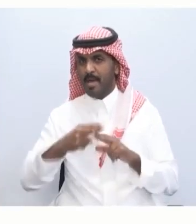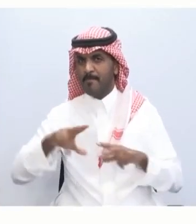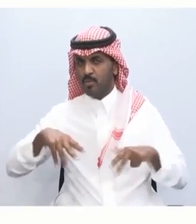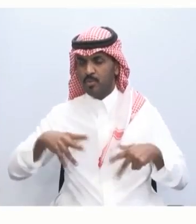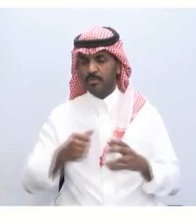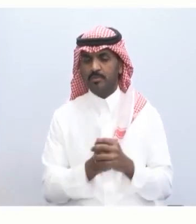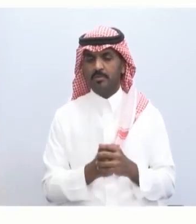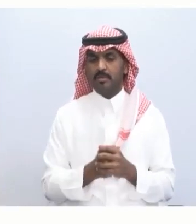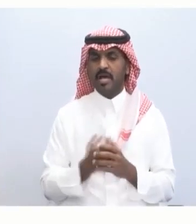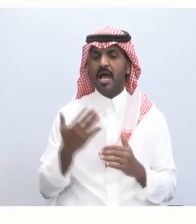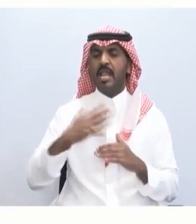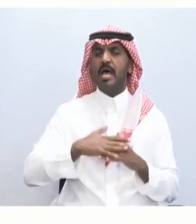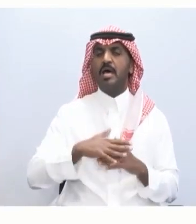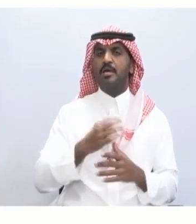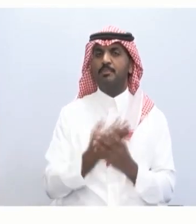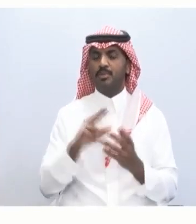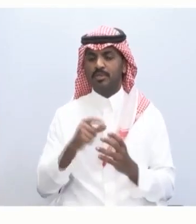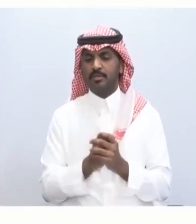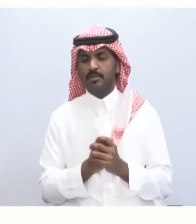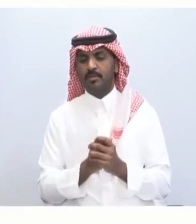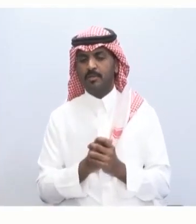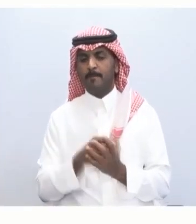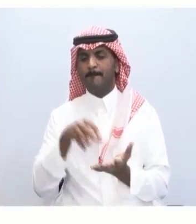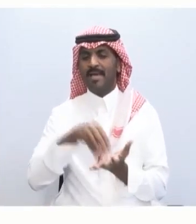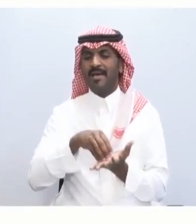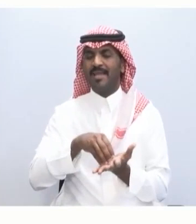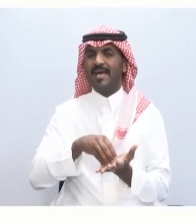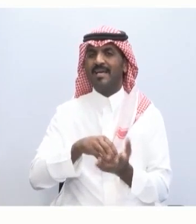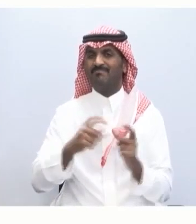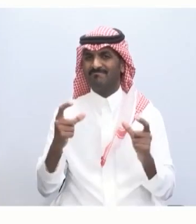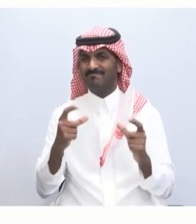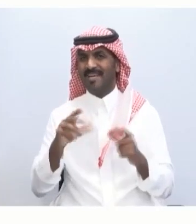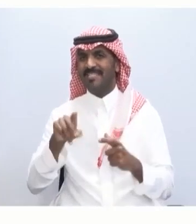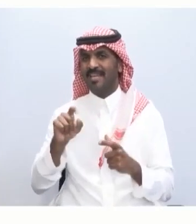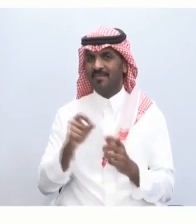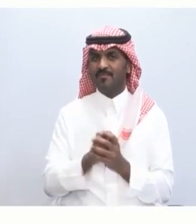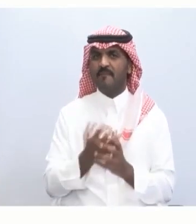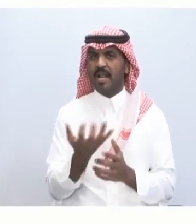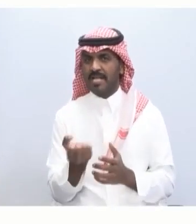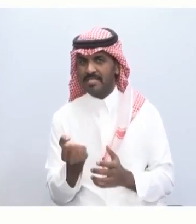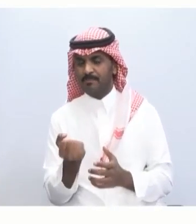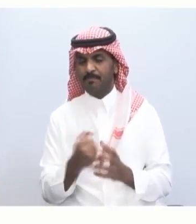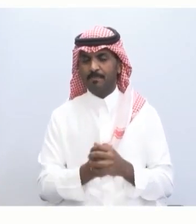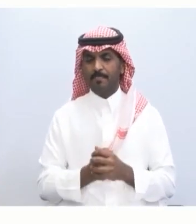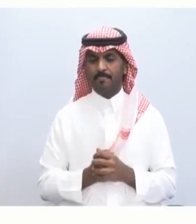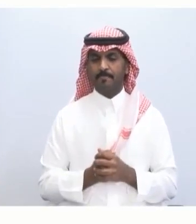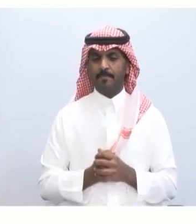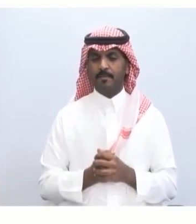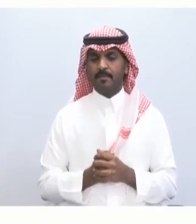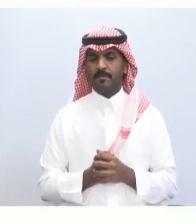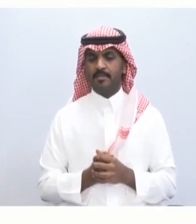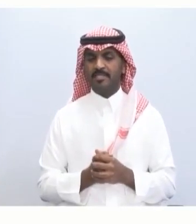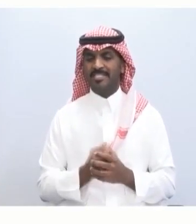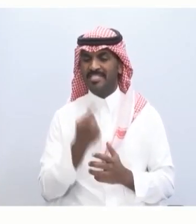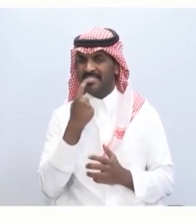الحمله كانت في مو ممتازين في موقع الصريف بالقصيم كما ذكرت لكم في